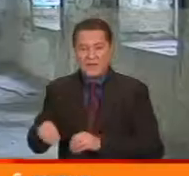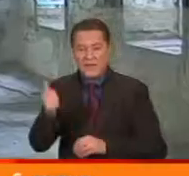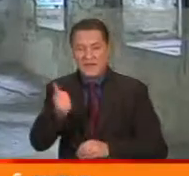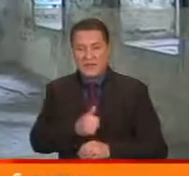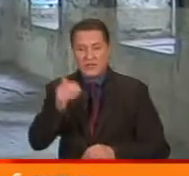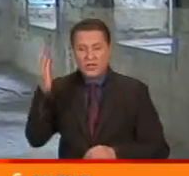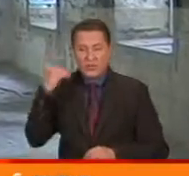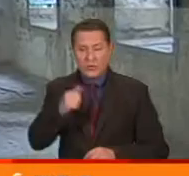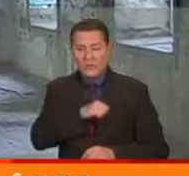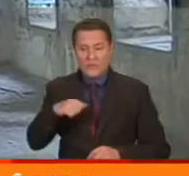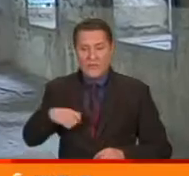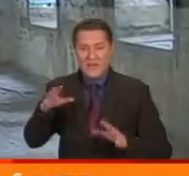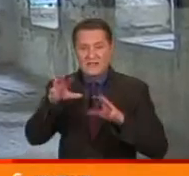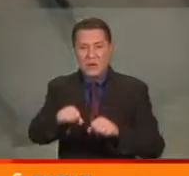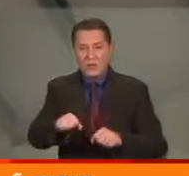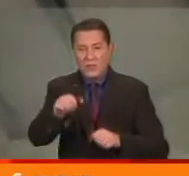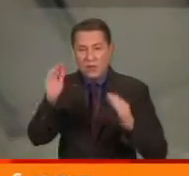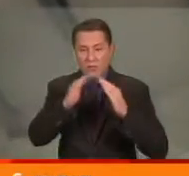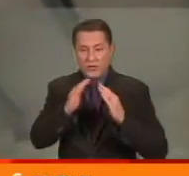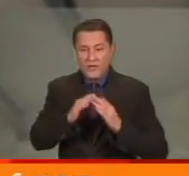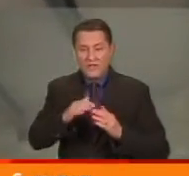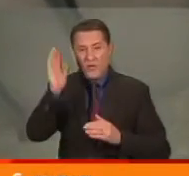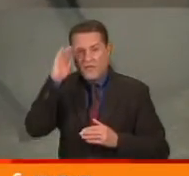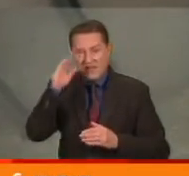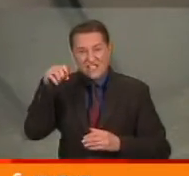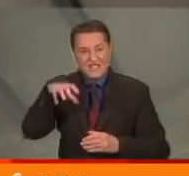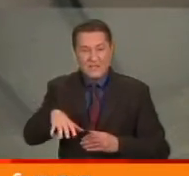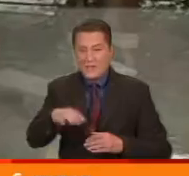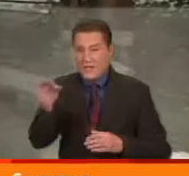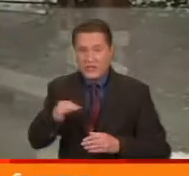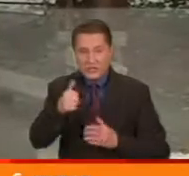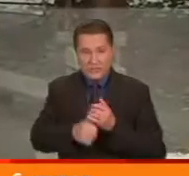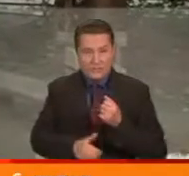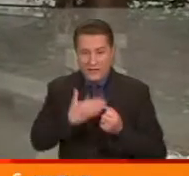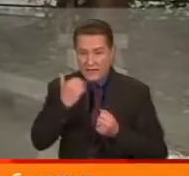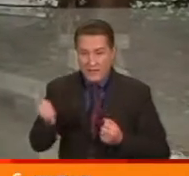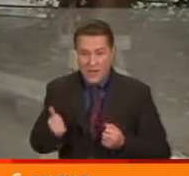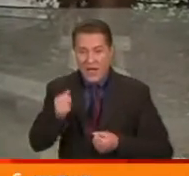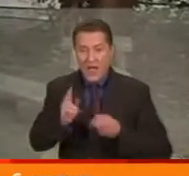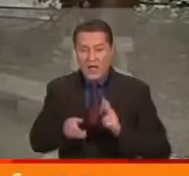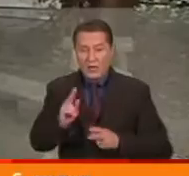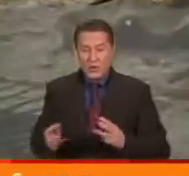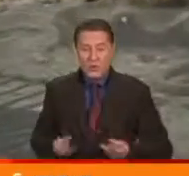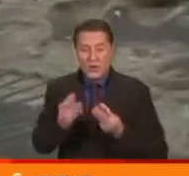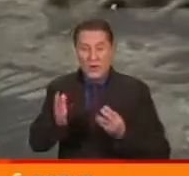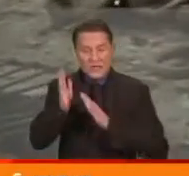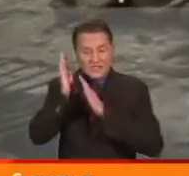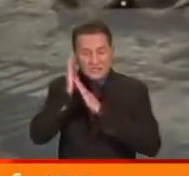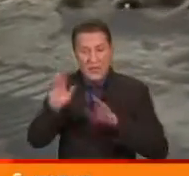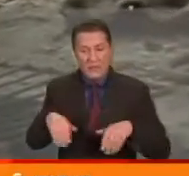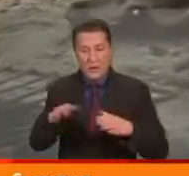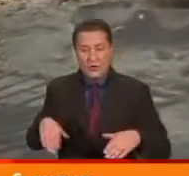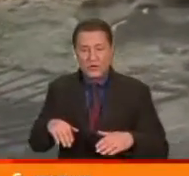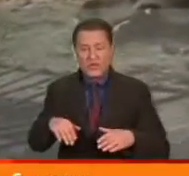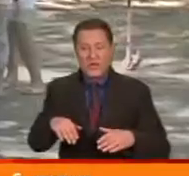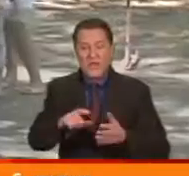сотня людей самовільно захопила будівлю. Тут ані води, ані світла, ані каналізації. Їжу готують на багаті, сплять у порожніх кімнатах